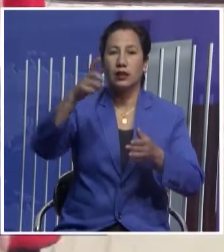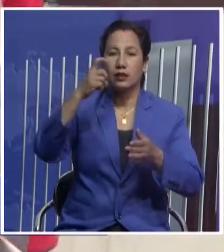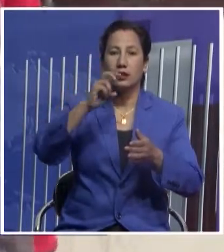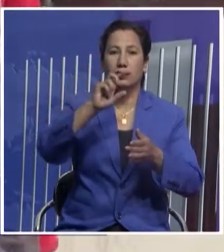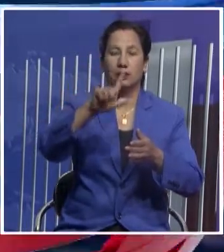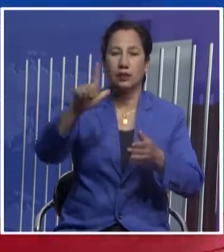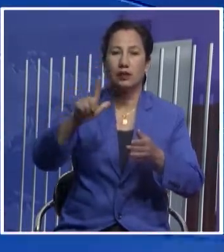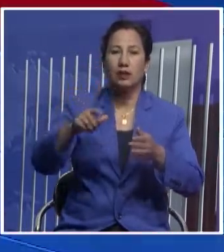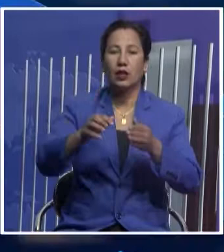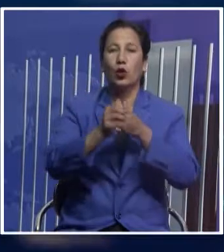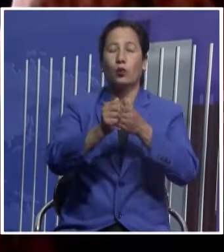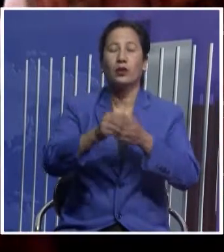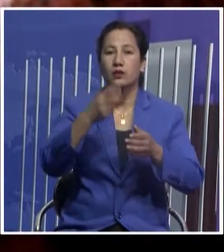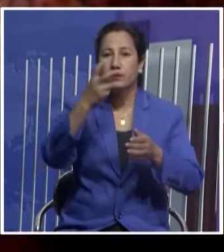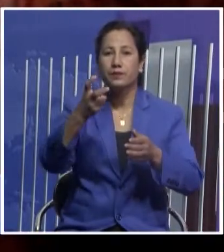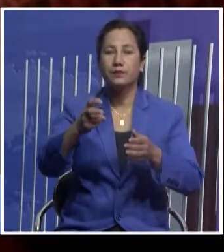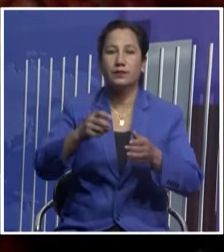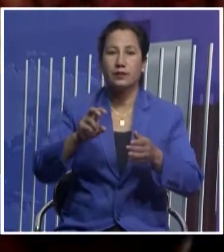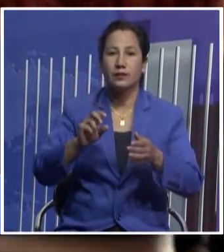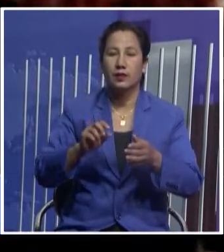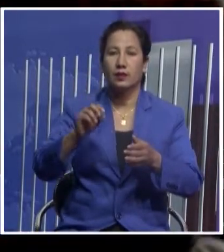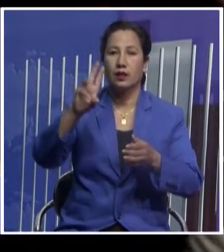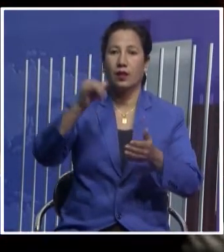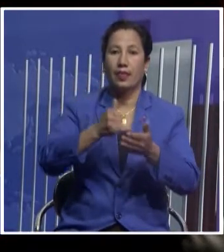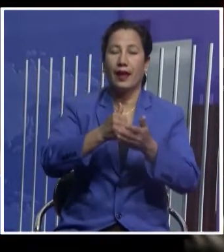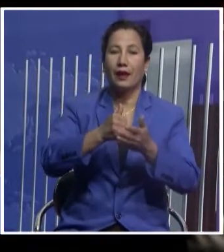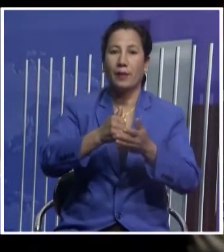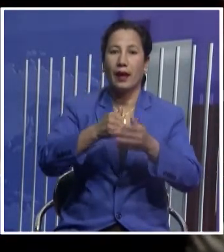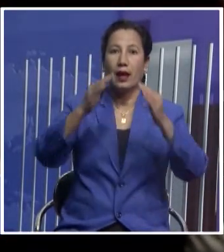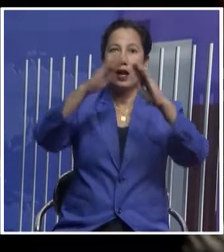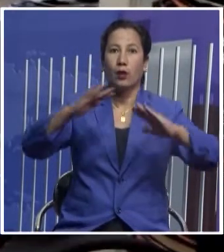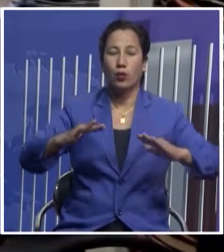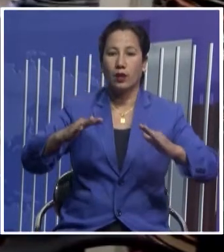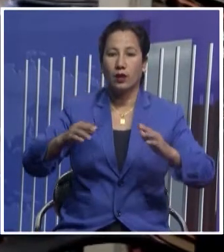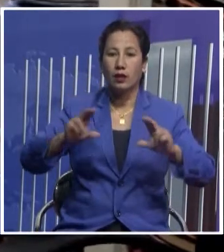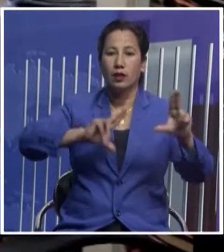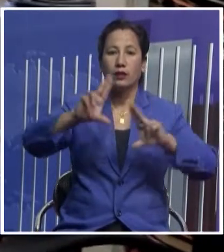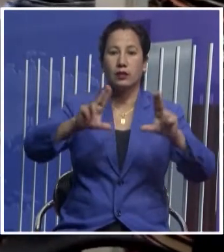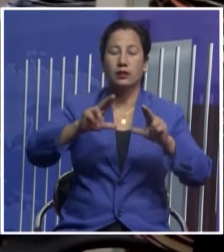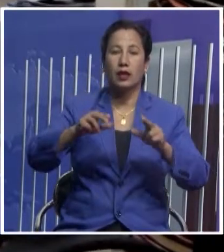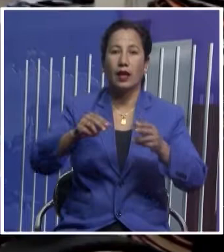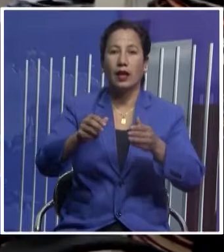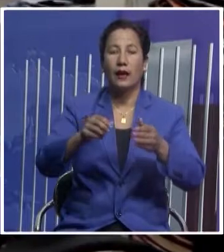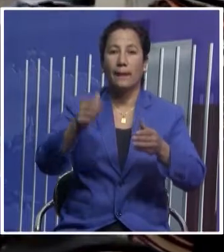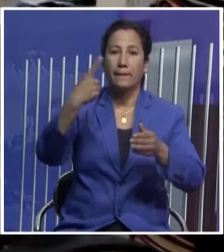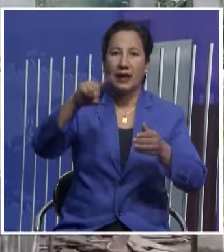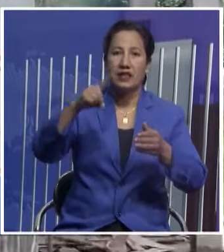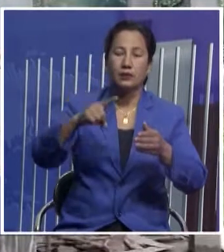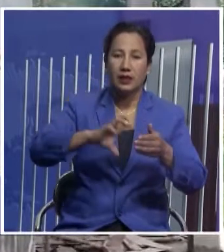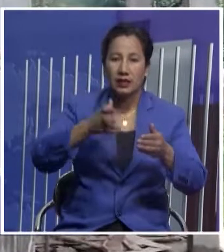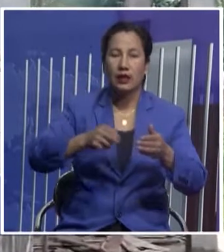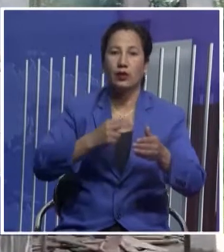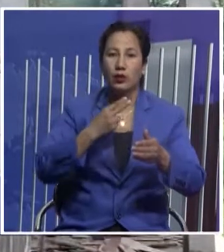दौडमा दाङमा भूकम्प प्रतिरोधी भवनको नक्सा पासमा स्थानीयको चासो बढेन घोराईमा नक्सा पास